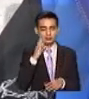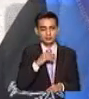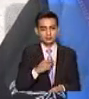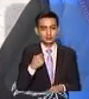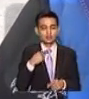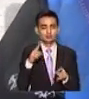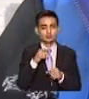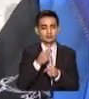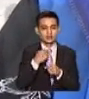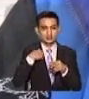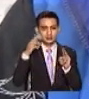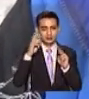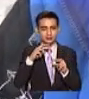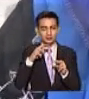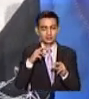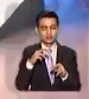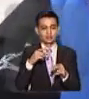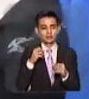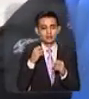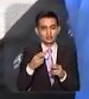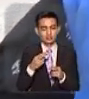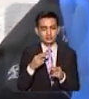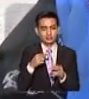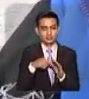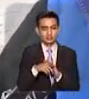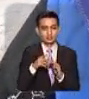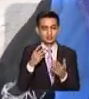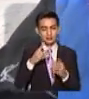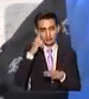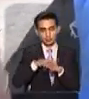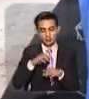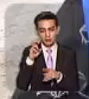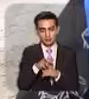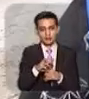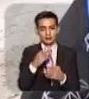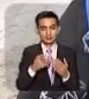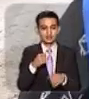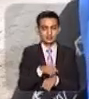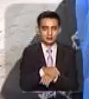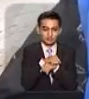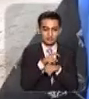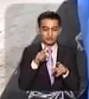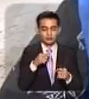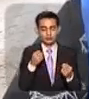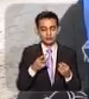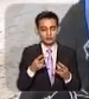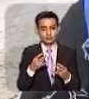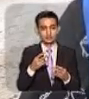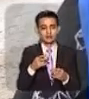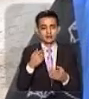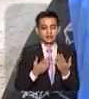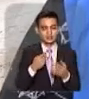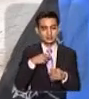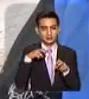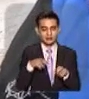Я не знаю, что делать. Правда, может быть, не надо там прийти к Акимату, какую-то забастовку сделать, лечь там, сесть, не